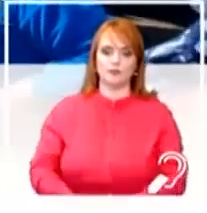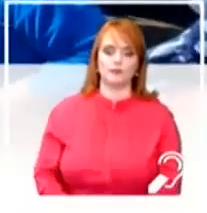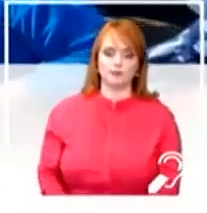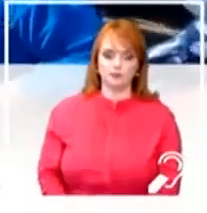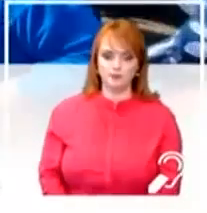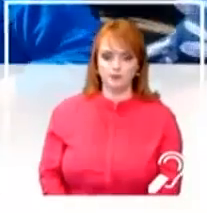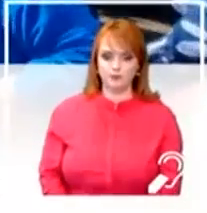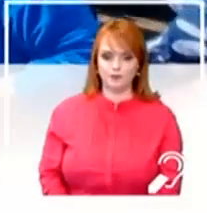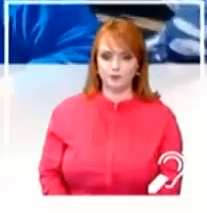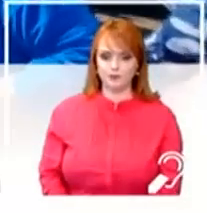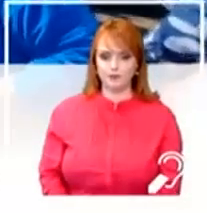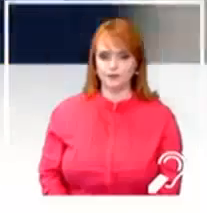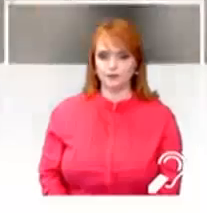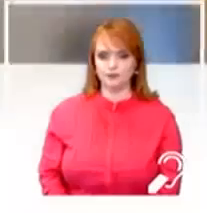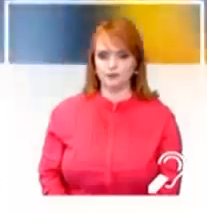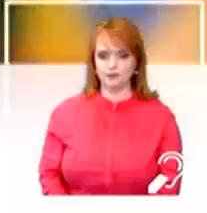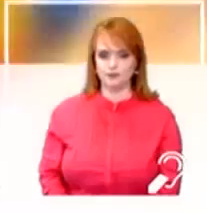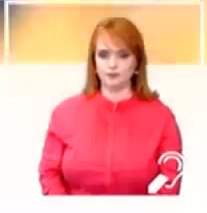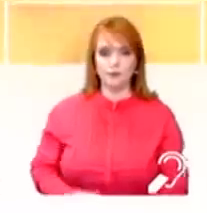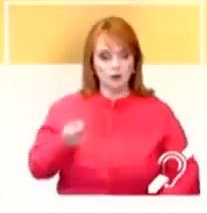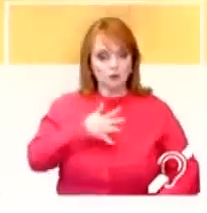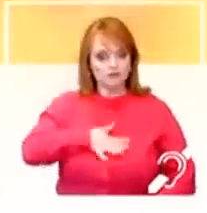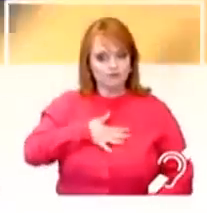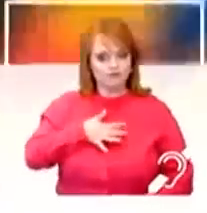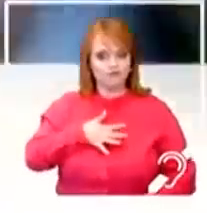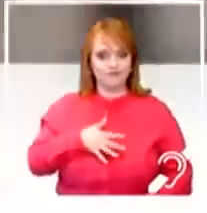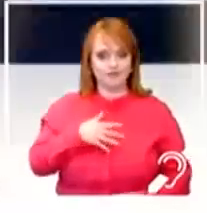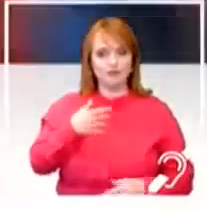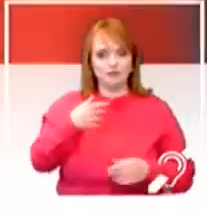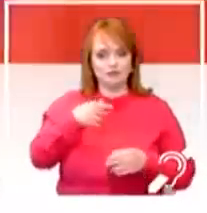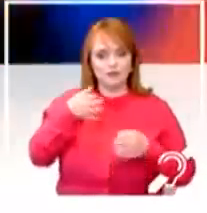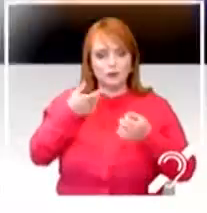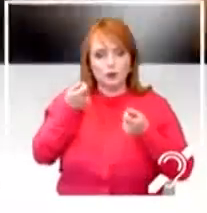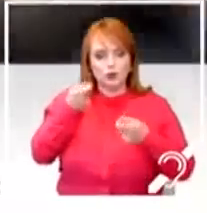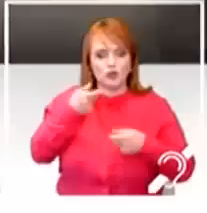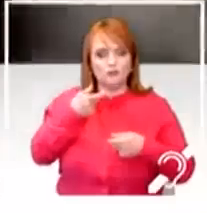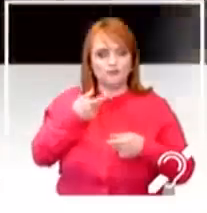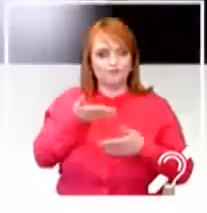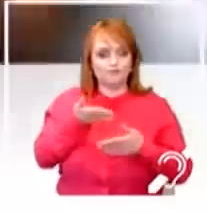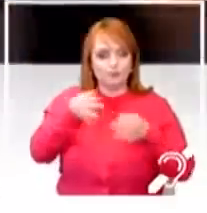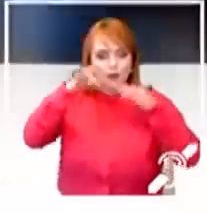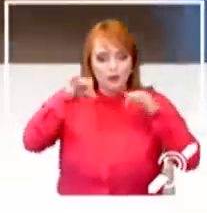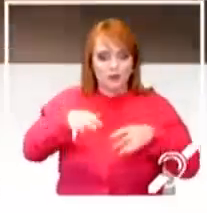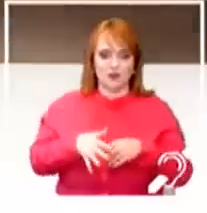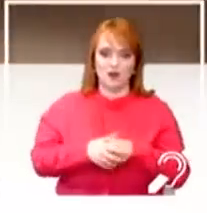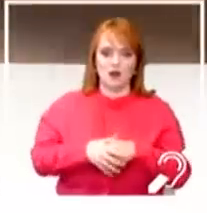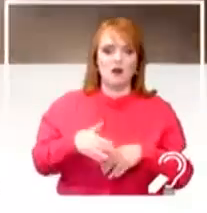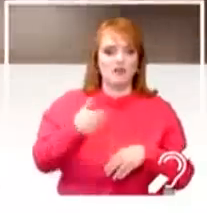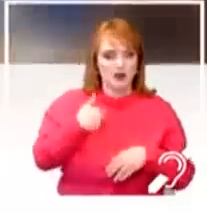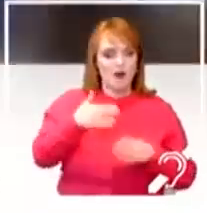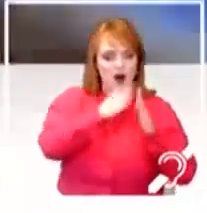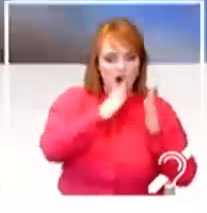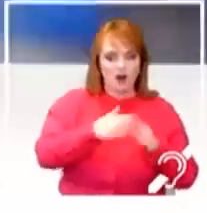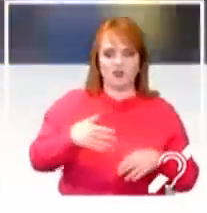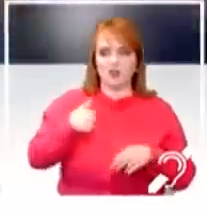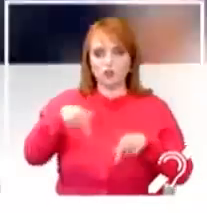în mai multe orașe italiene. Avem emoții, ne plânge sufletul. Vrem acasă, vrem să aducem Europa acasă, să